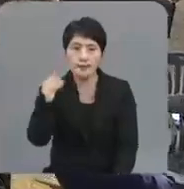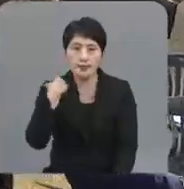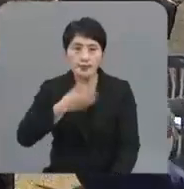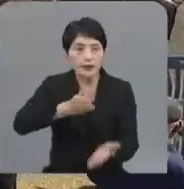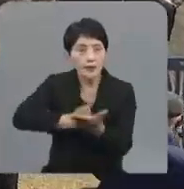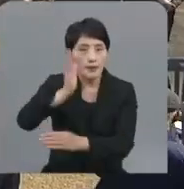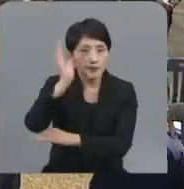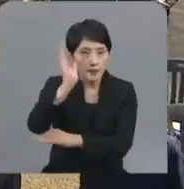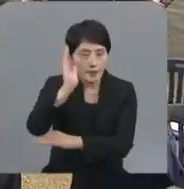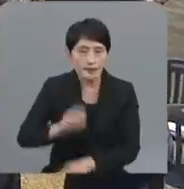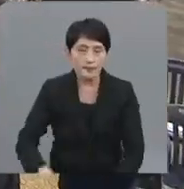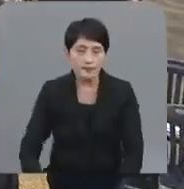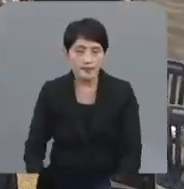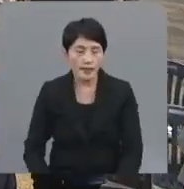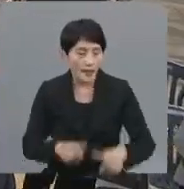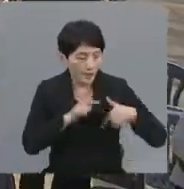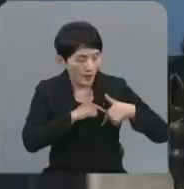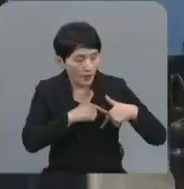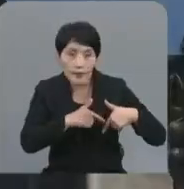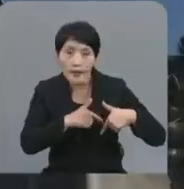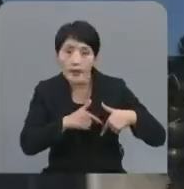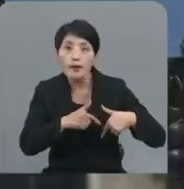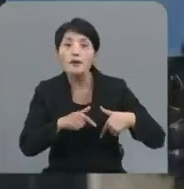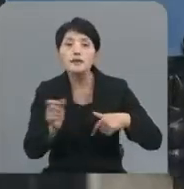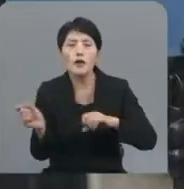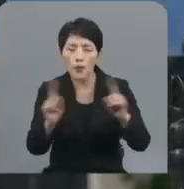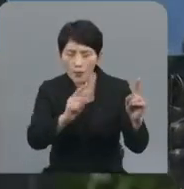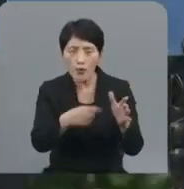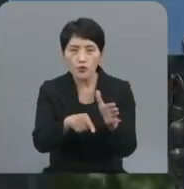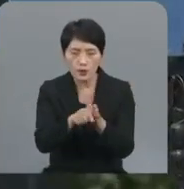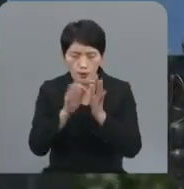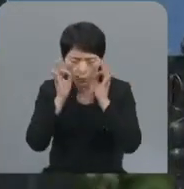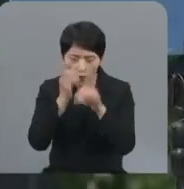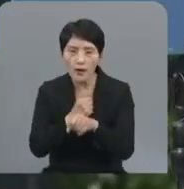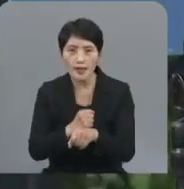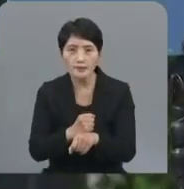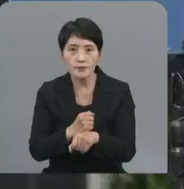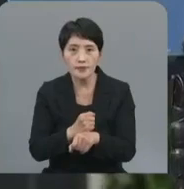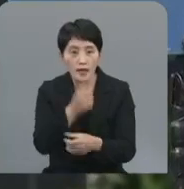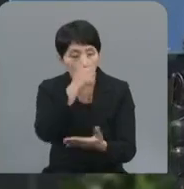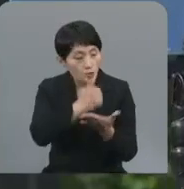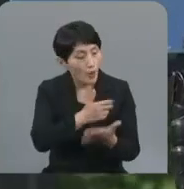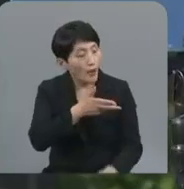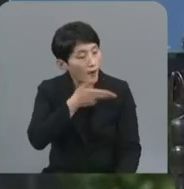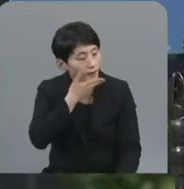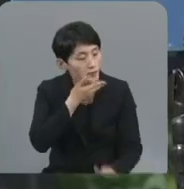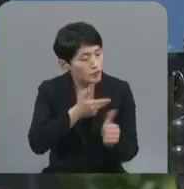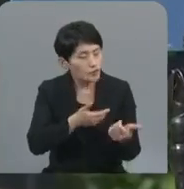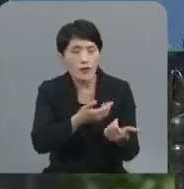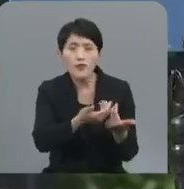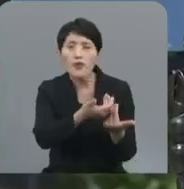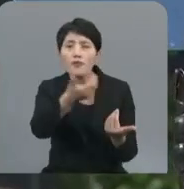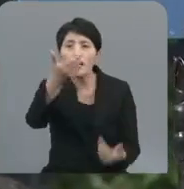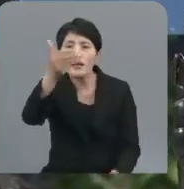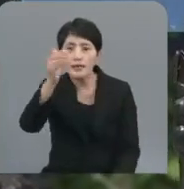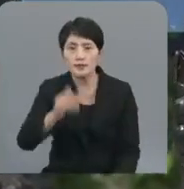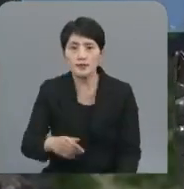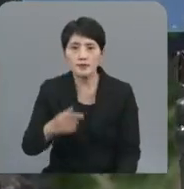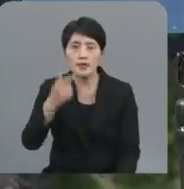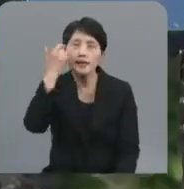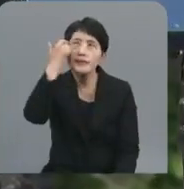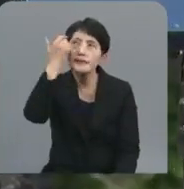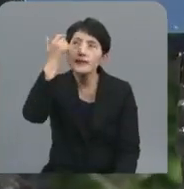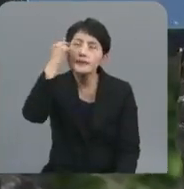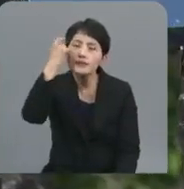tổng thống tham dự lễ tưởng niệm cuộc nổi dậy ngày 3 tháng 4 trên đảo Jeju tại đây thủ tướng Han đã truyền đạt lại lập trường trên của tổng thống giun